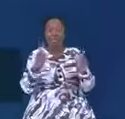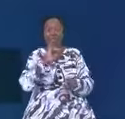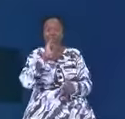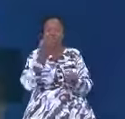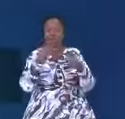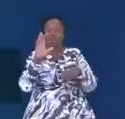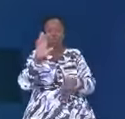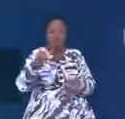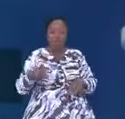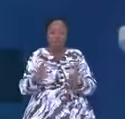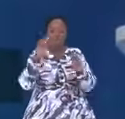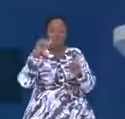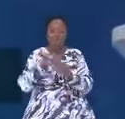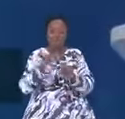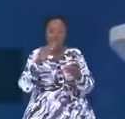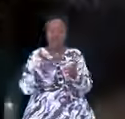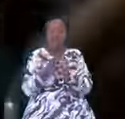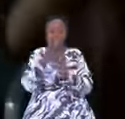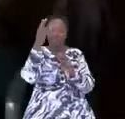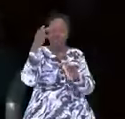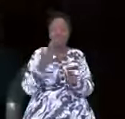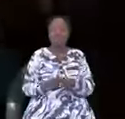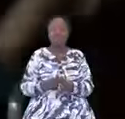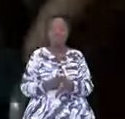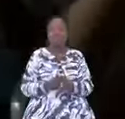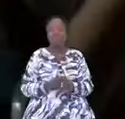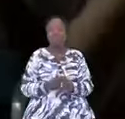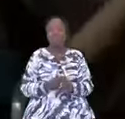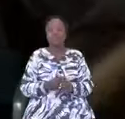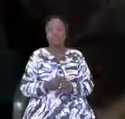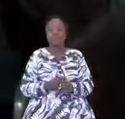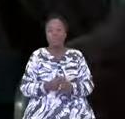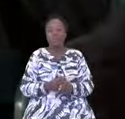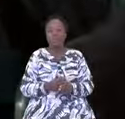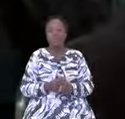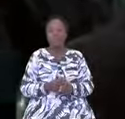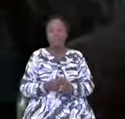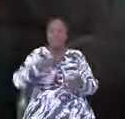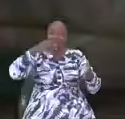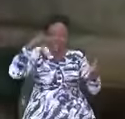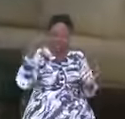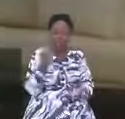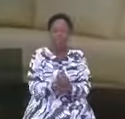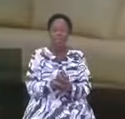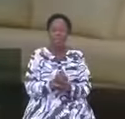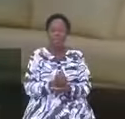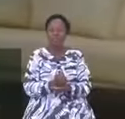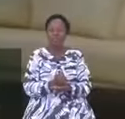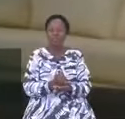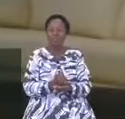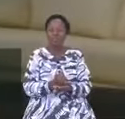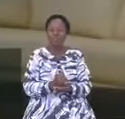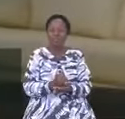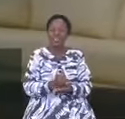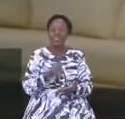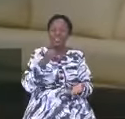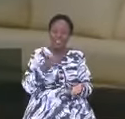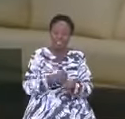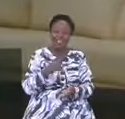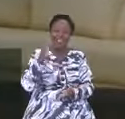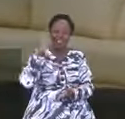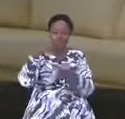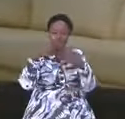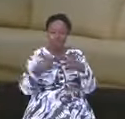de jésus un men ça va ça compris dans ta vie